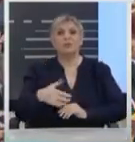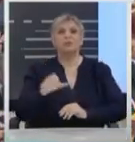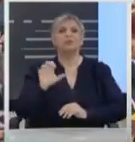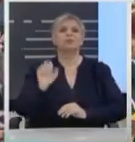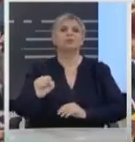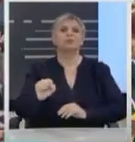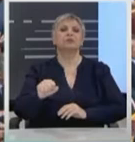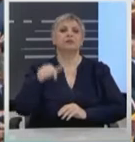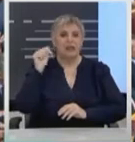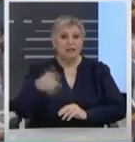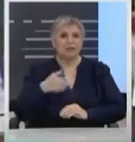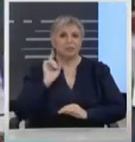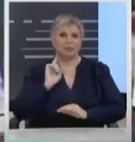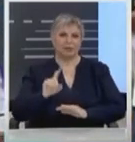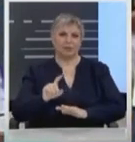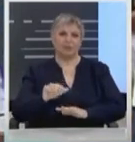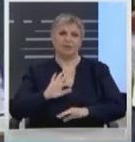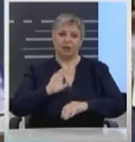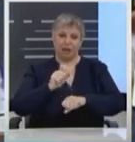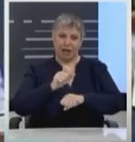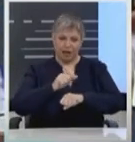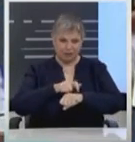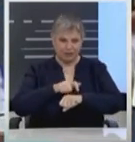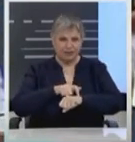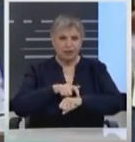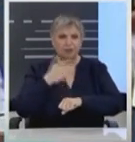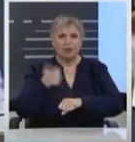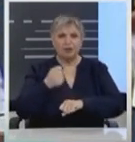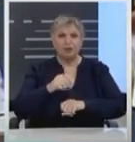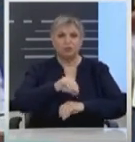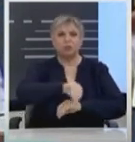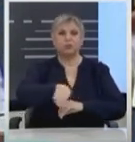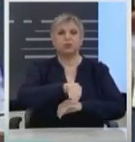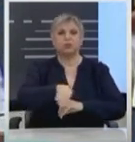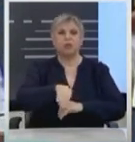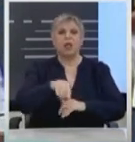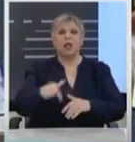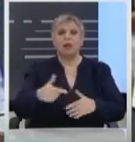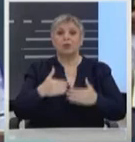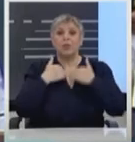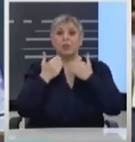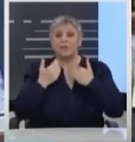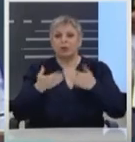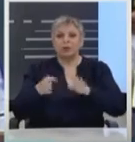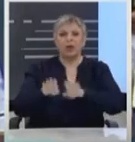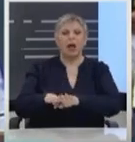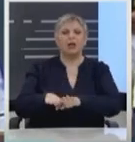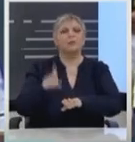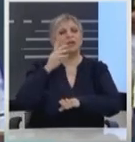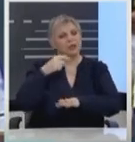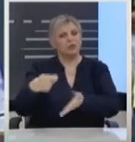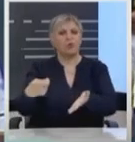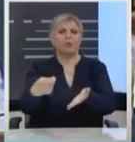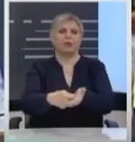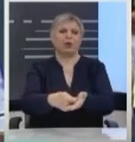πλάτη. Εμπροκειμένου όχι με τη γίδα, αλλά με τα δώρα της Siemens. Κύριε Μητσοτάκη, ακούστε να